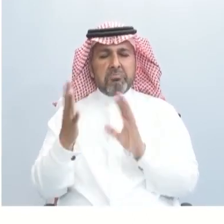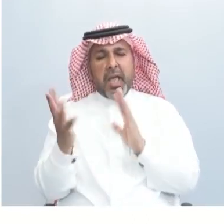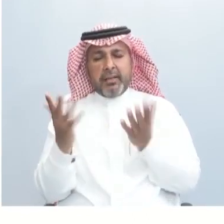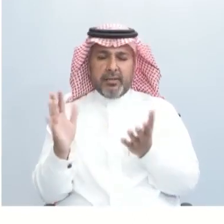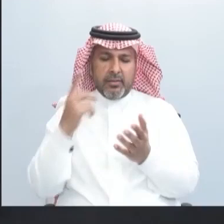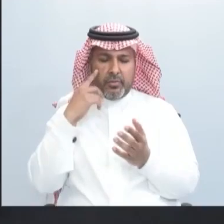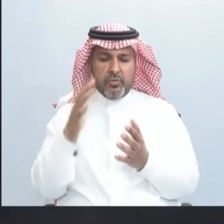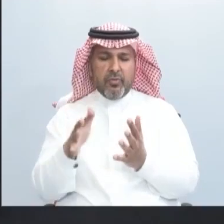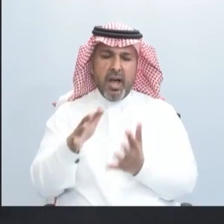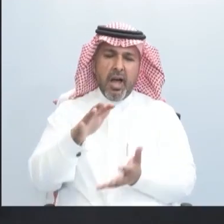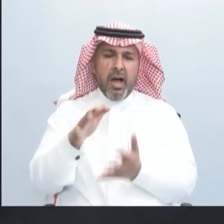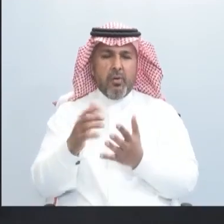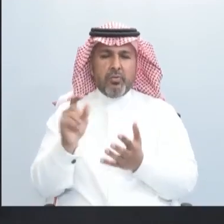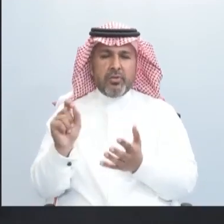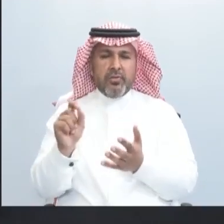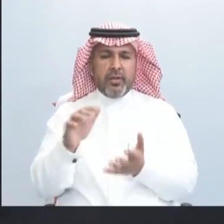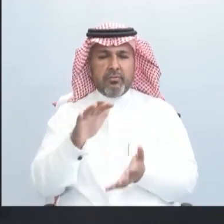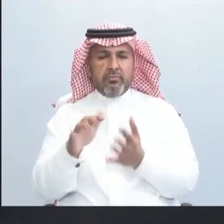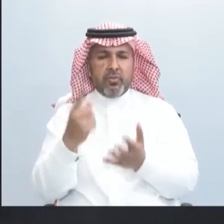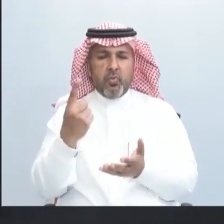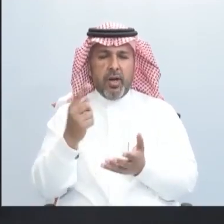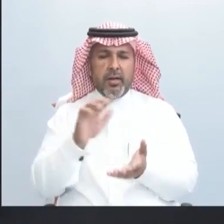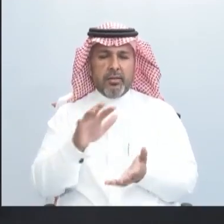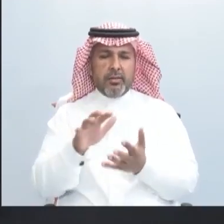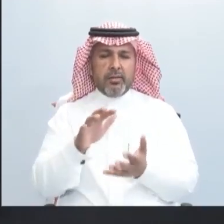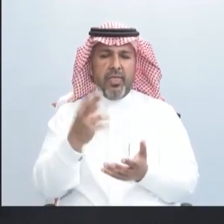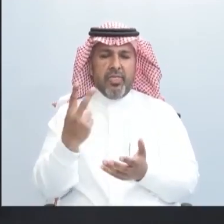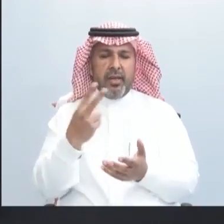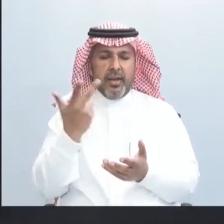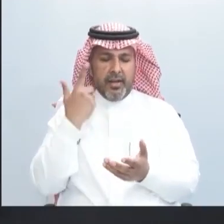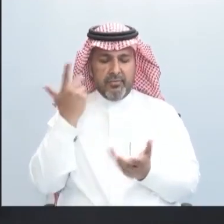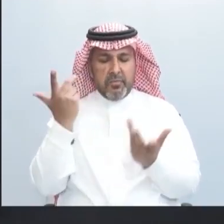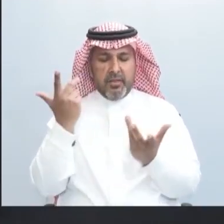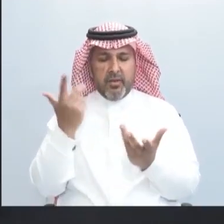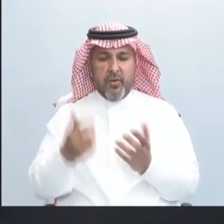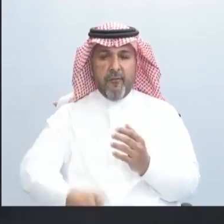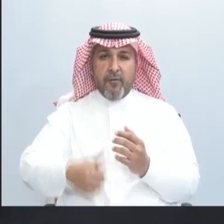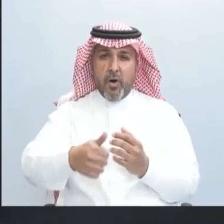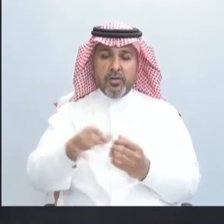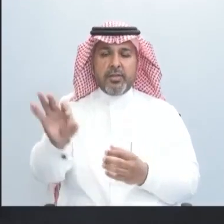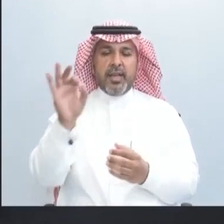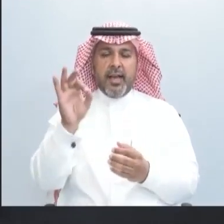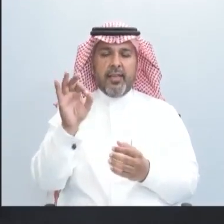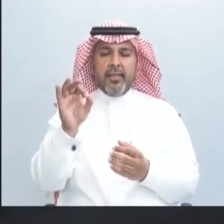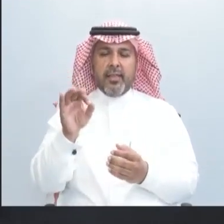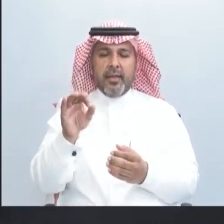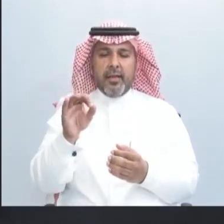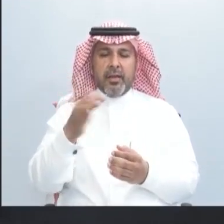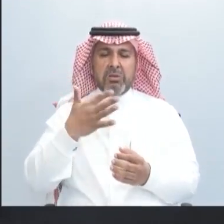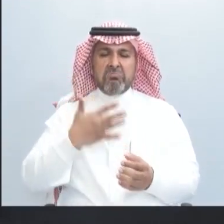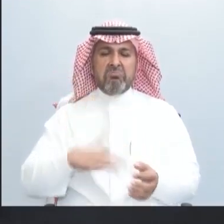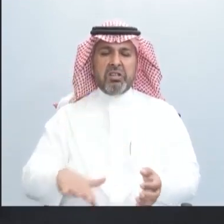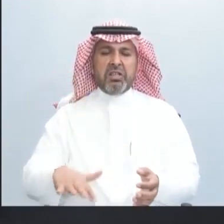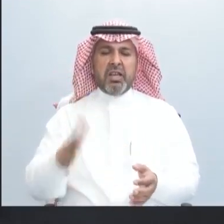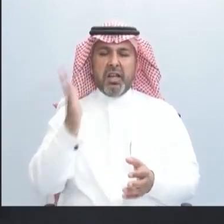قبل قليل صفر ما فاز في اي جائزه في اي مرحله واحد راح ياخذ بجائزه واحده اذا مرحله فاز في مرحله